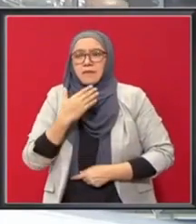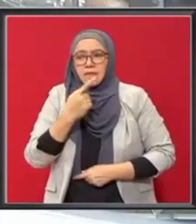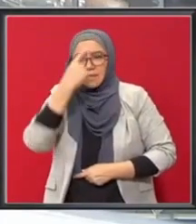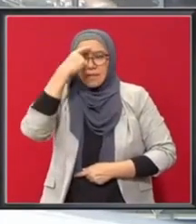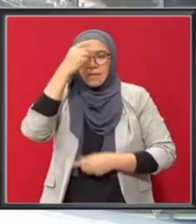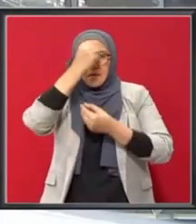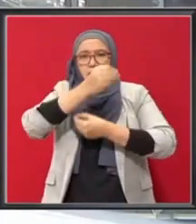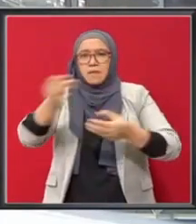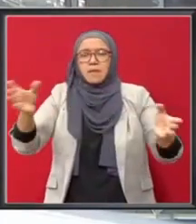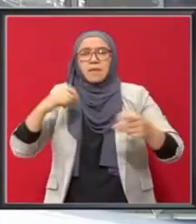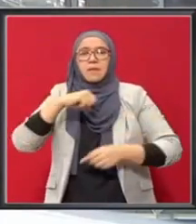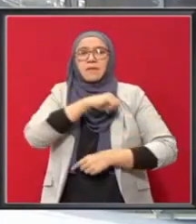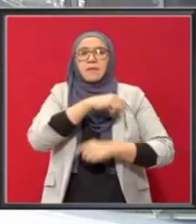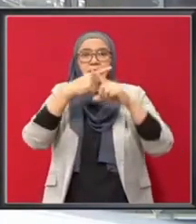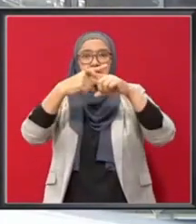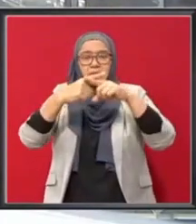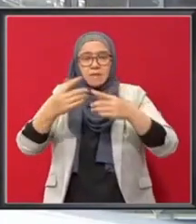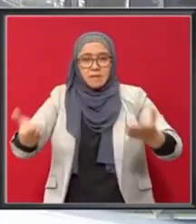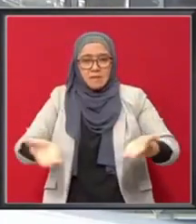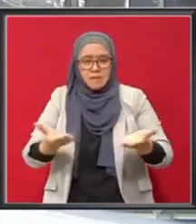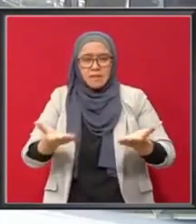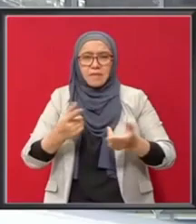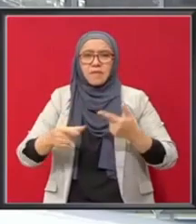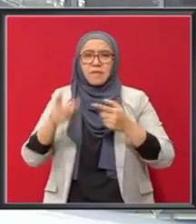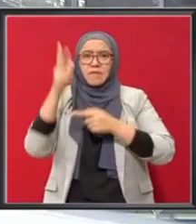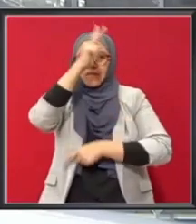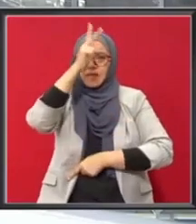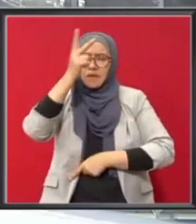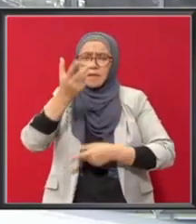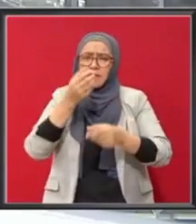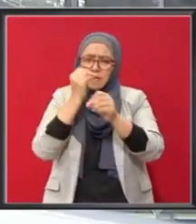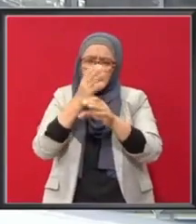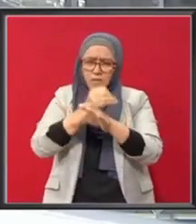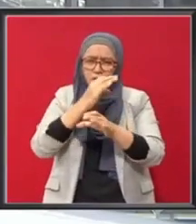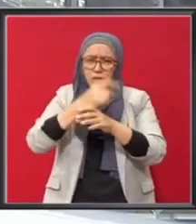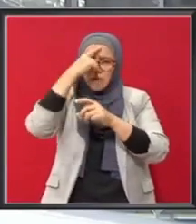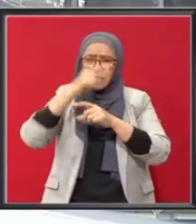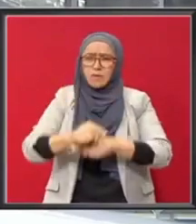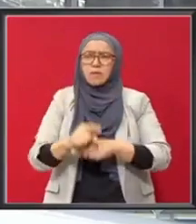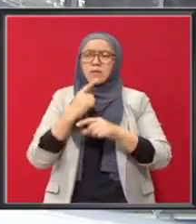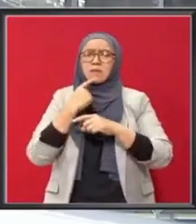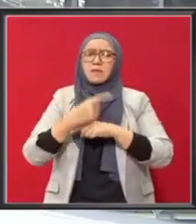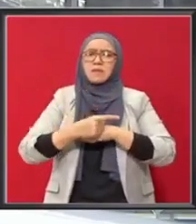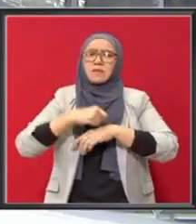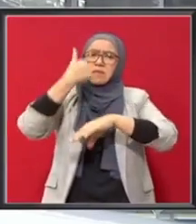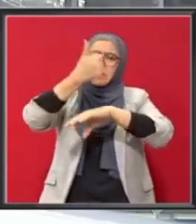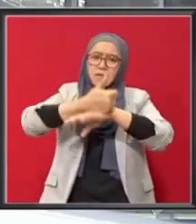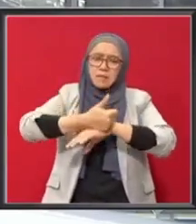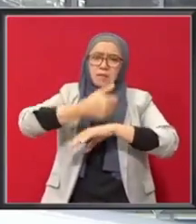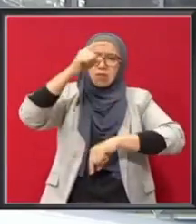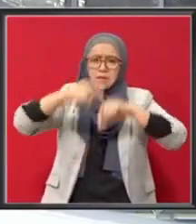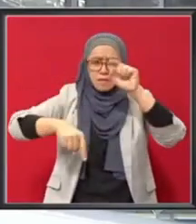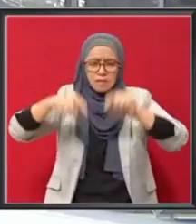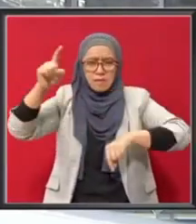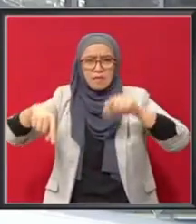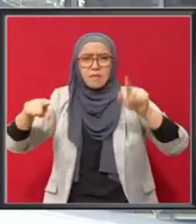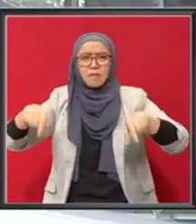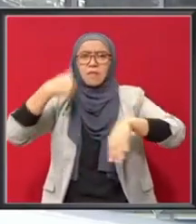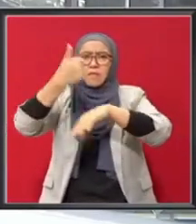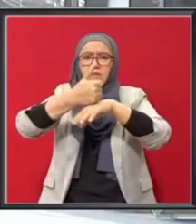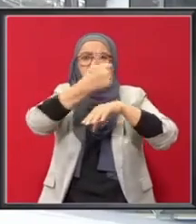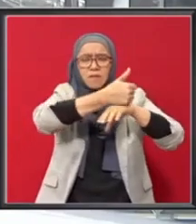kerjaan sedang berusaha agar berbagai peluang pekerjaan dapat diwujudkan dan ditawarkan kepada